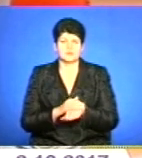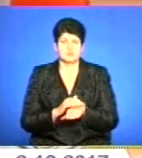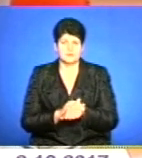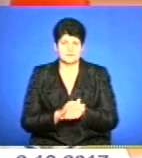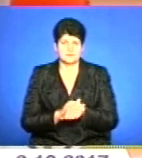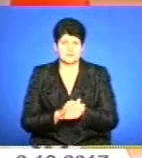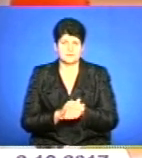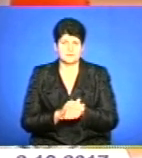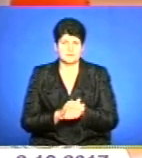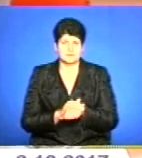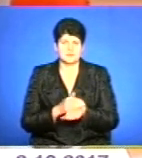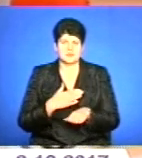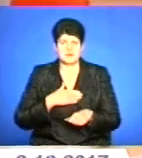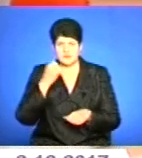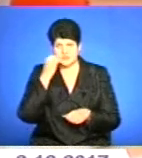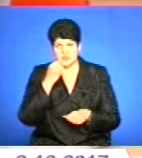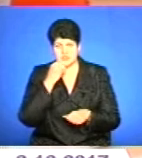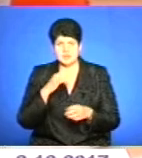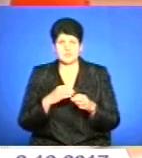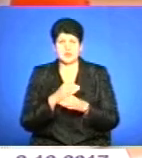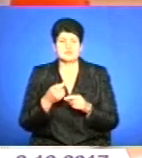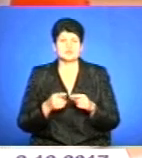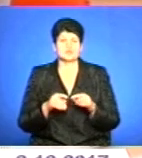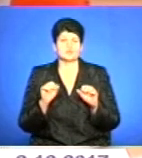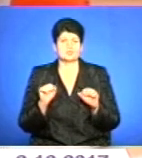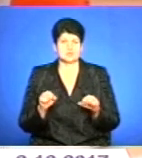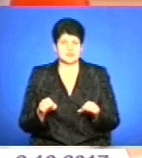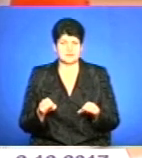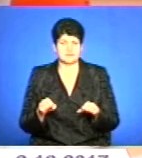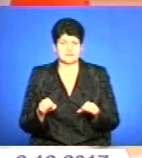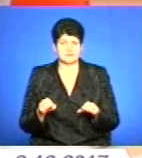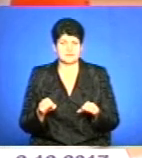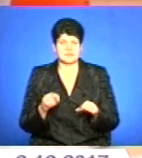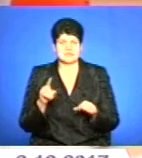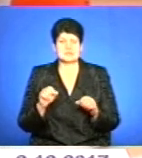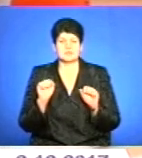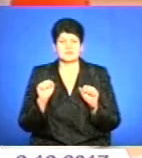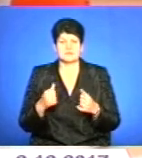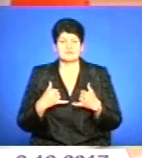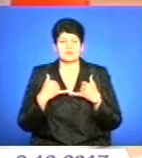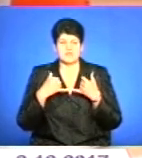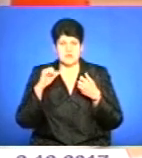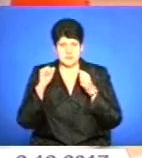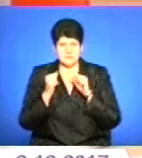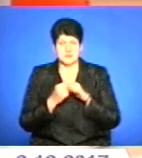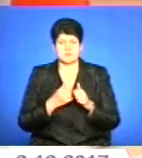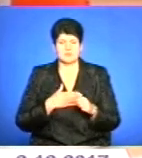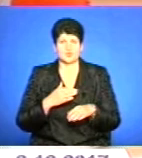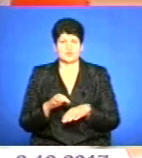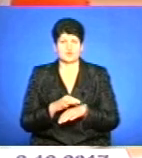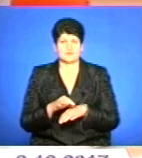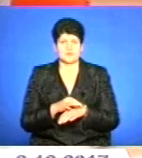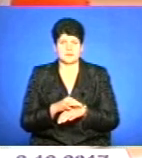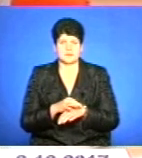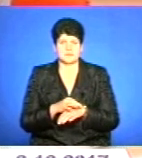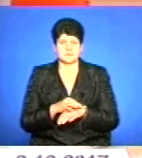І я вдячна проєкту за таку можливість, за можливість вшанування пам'яті мого чоловіка.